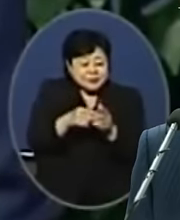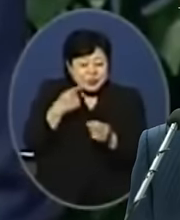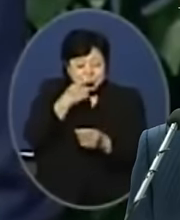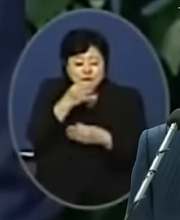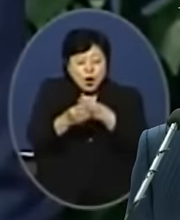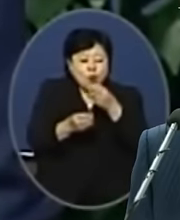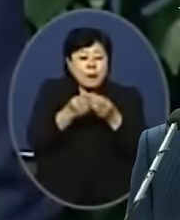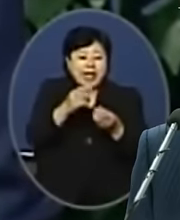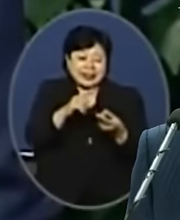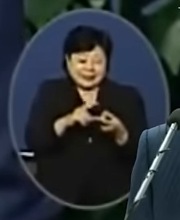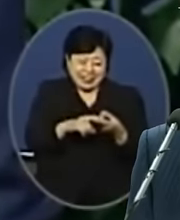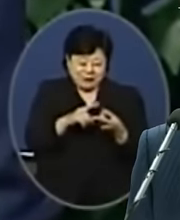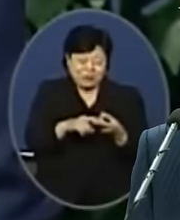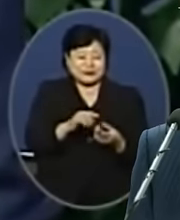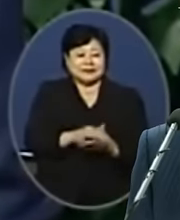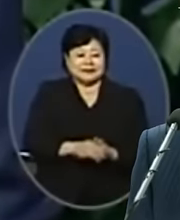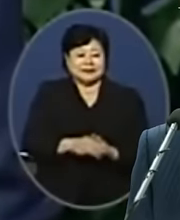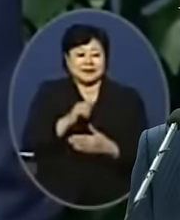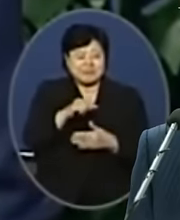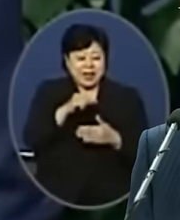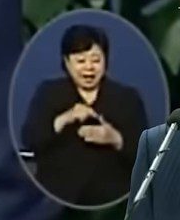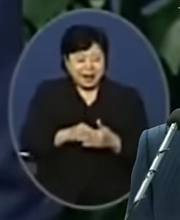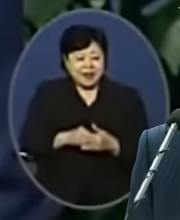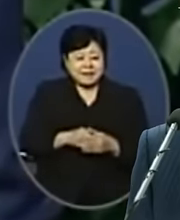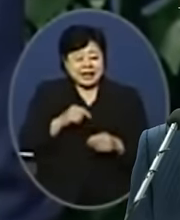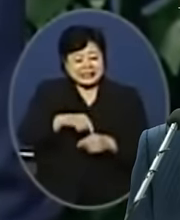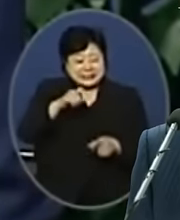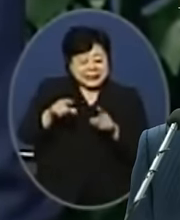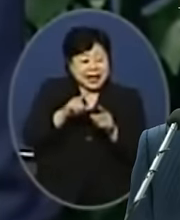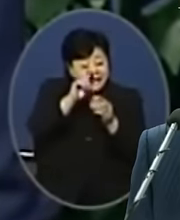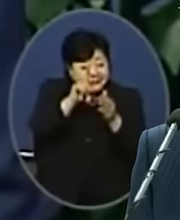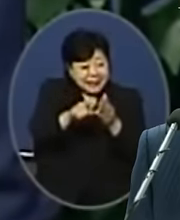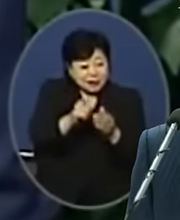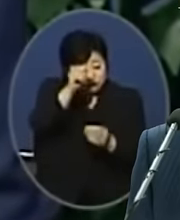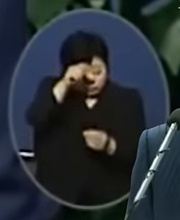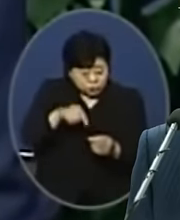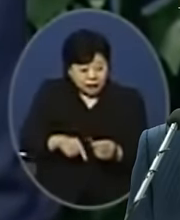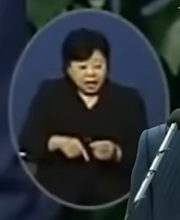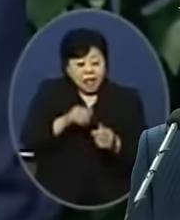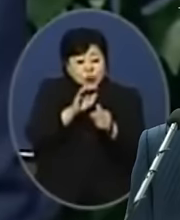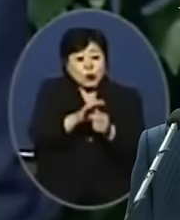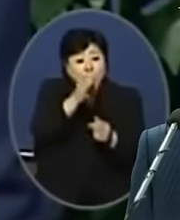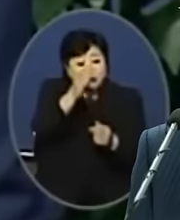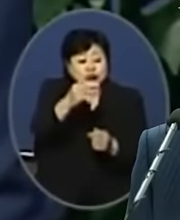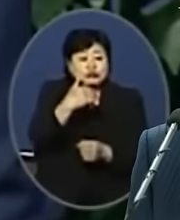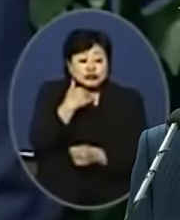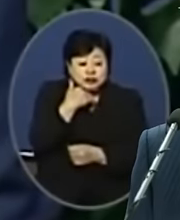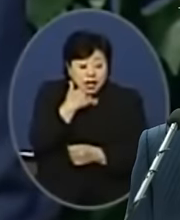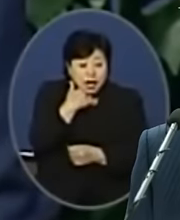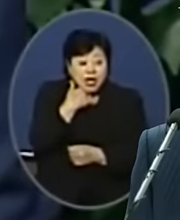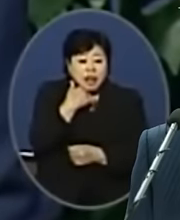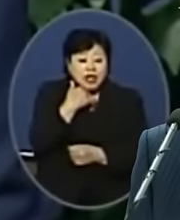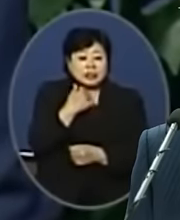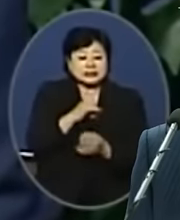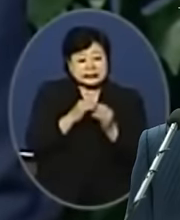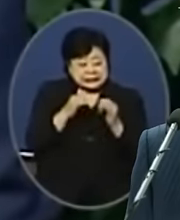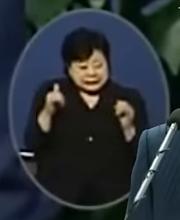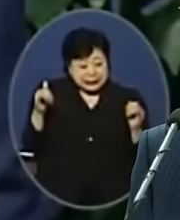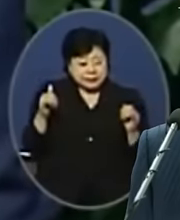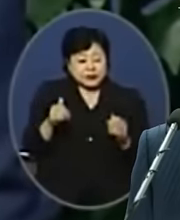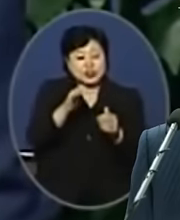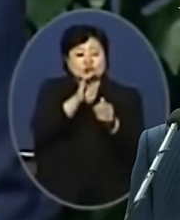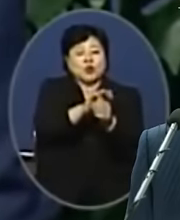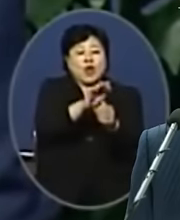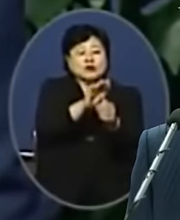입술의 고백 이것을 마음속에 실천하면 우주가 여러분을 도와주기 위해서 기다리고 온 사람들이